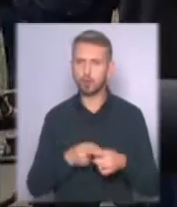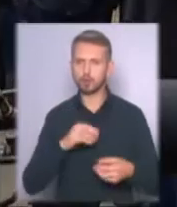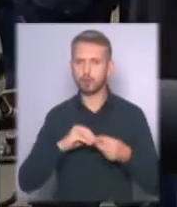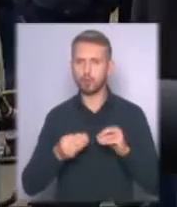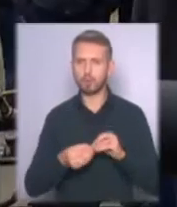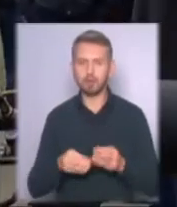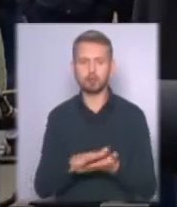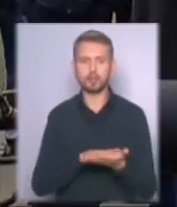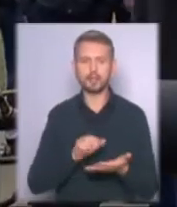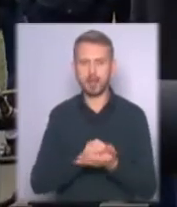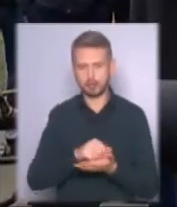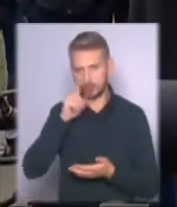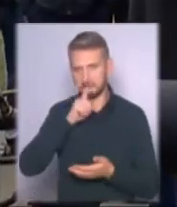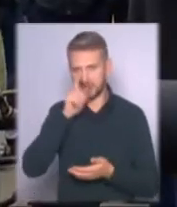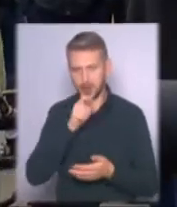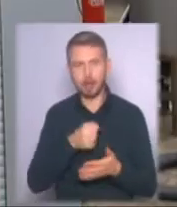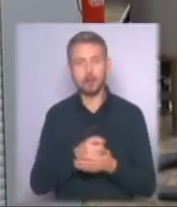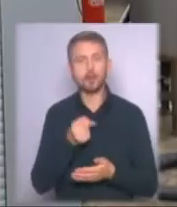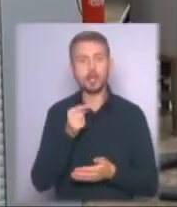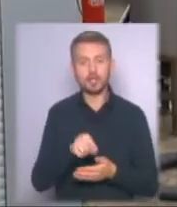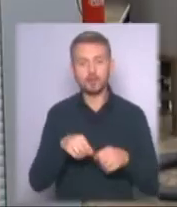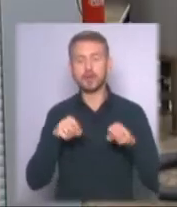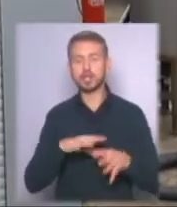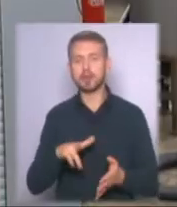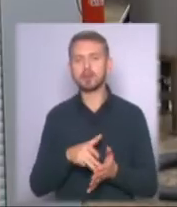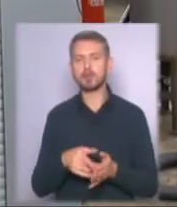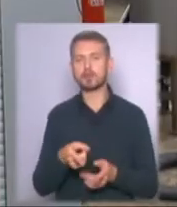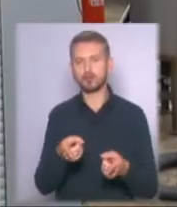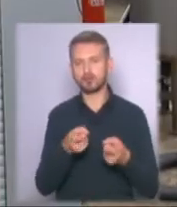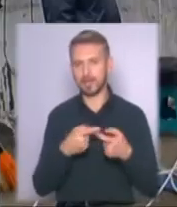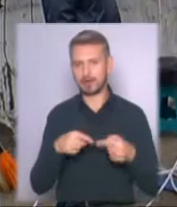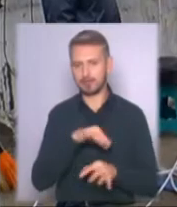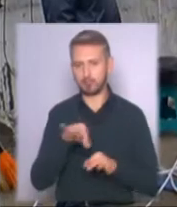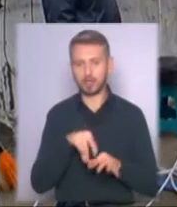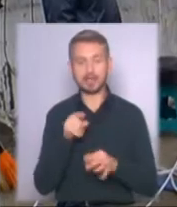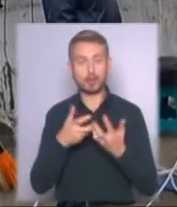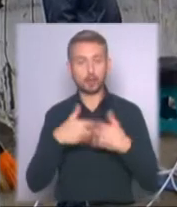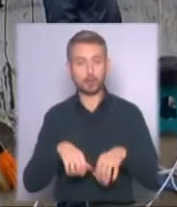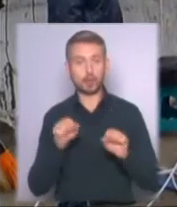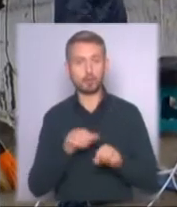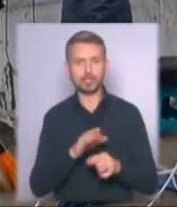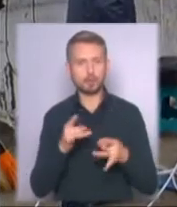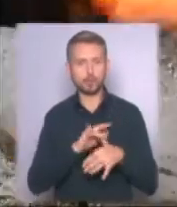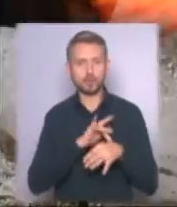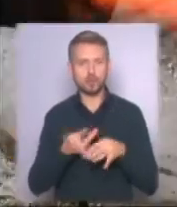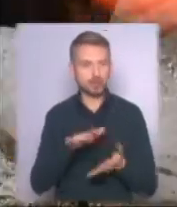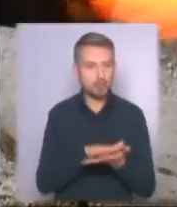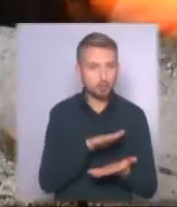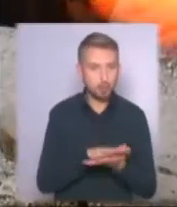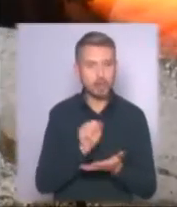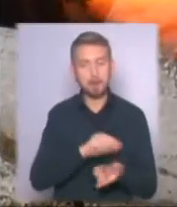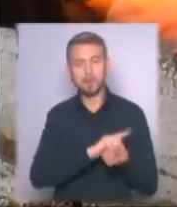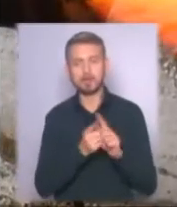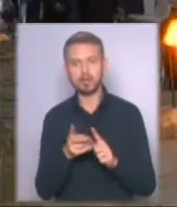з утилізацією відходів. До її вирішення місто залучає різні проекти. Наприклад, ось ця установка здатна не просто знищити мул, але й перетворити його